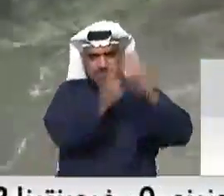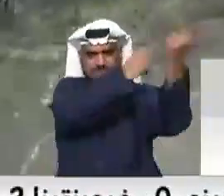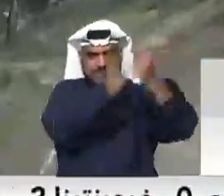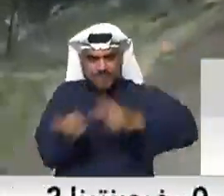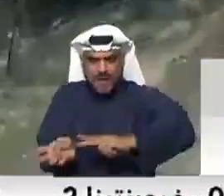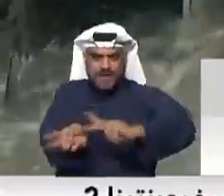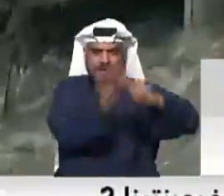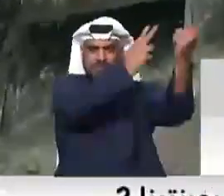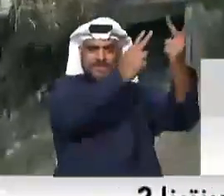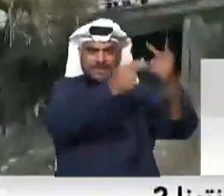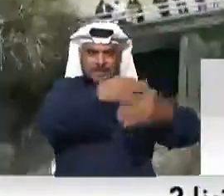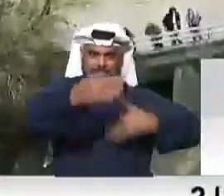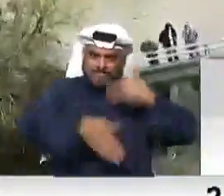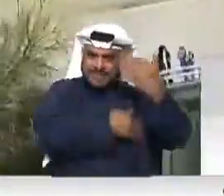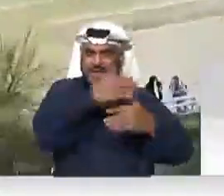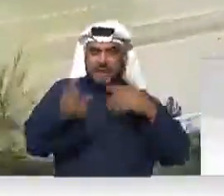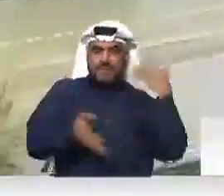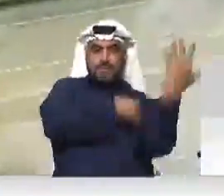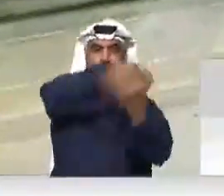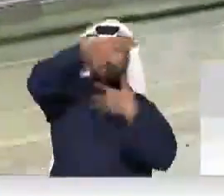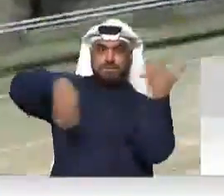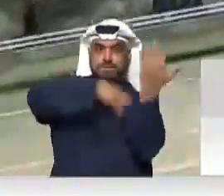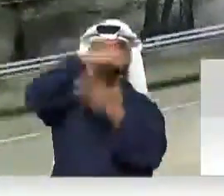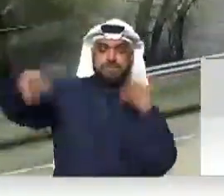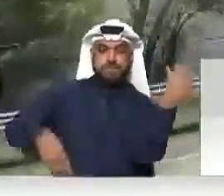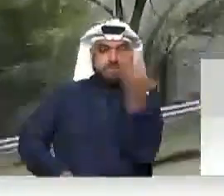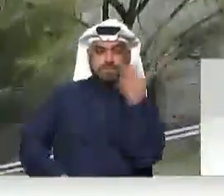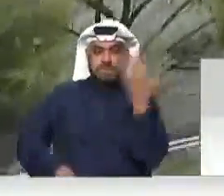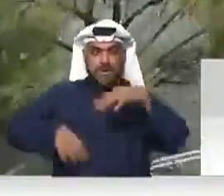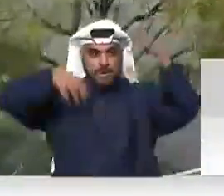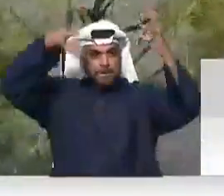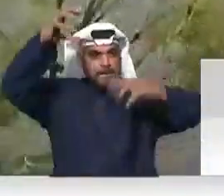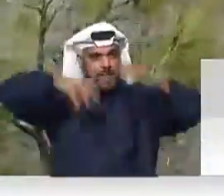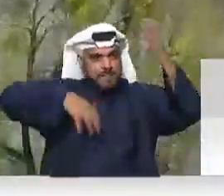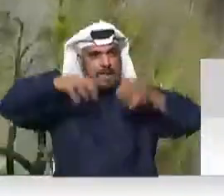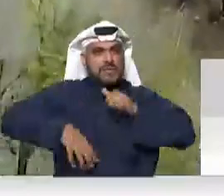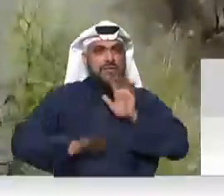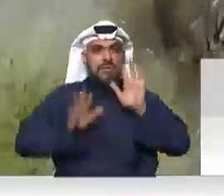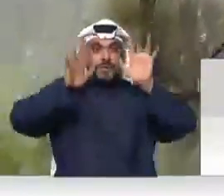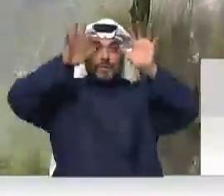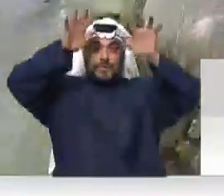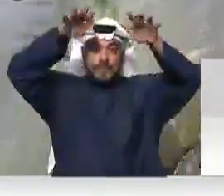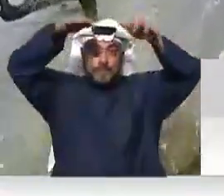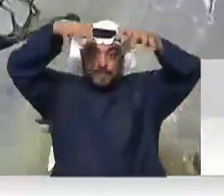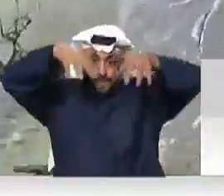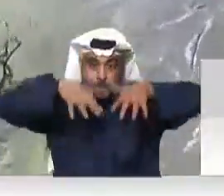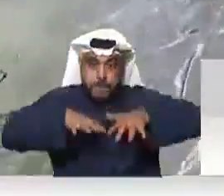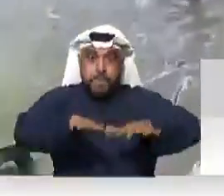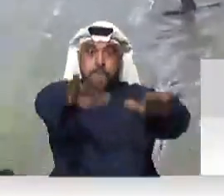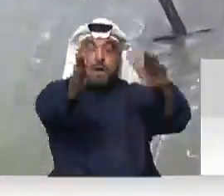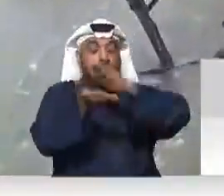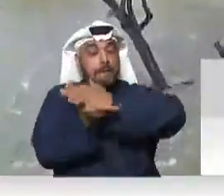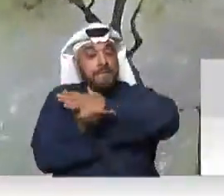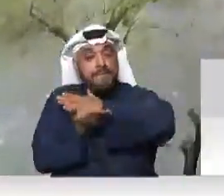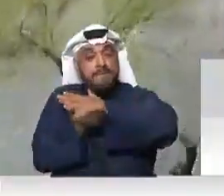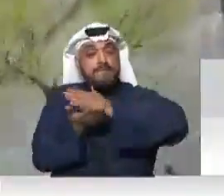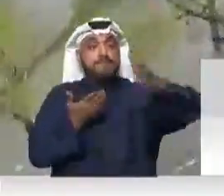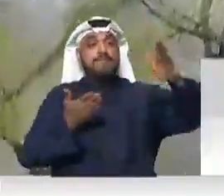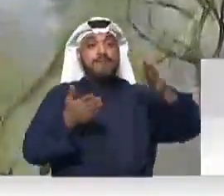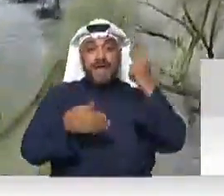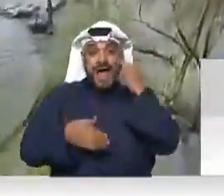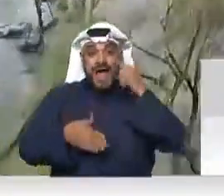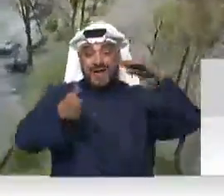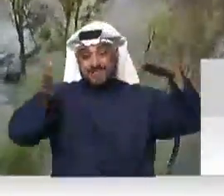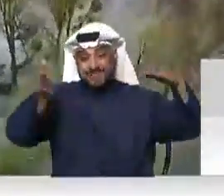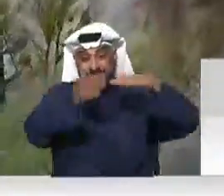المقاطعه ان عاصفه تسببت في فيضانات الطوفانيه ادت الى انهيار سد